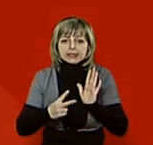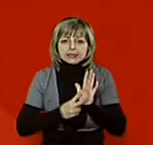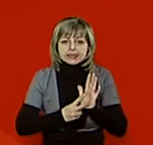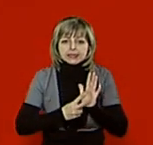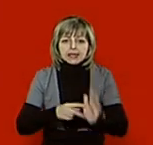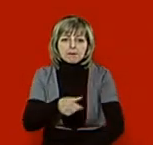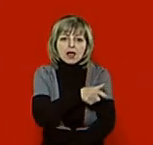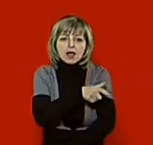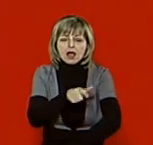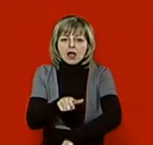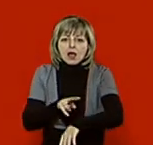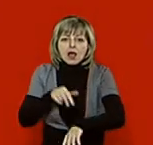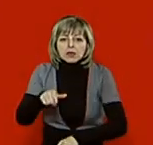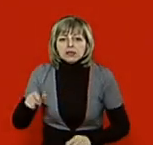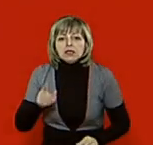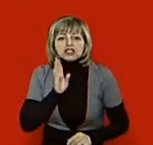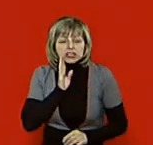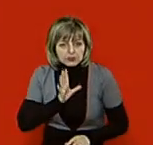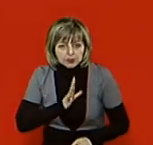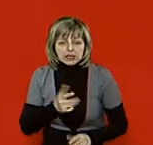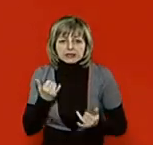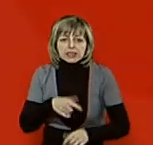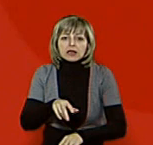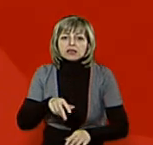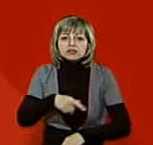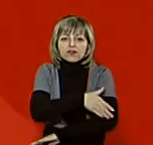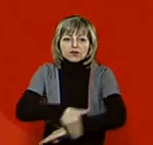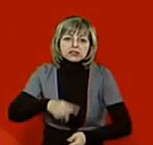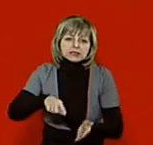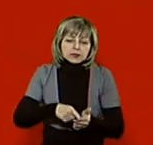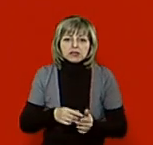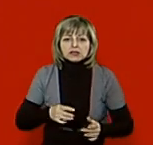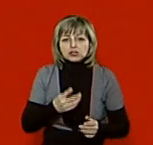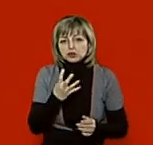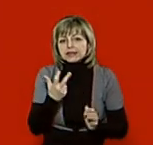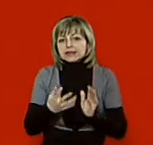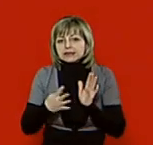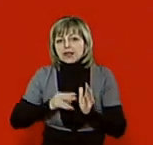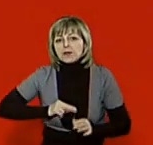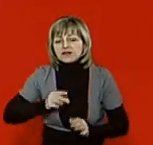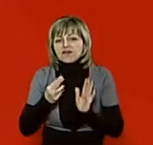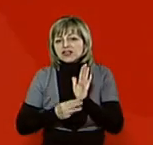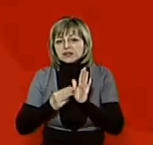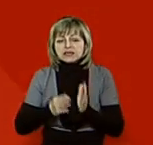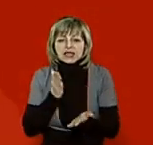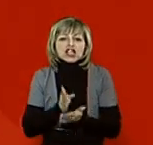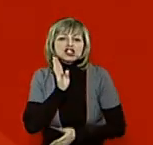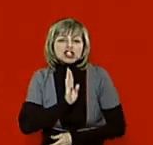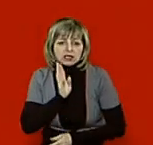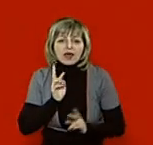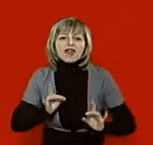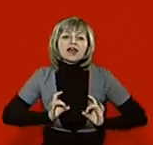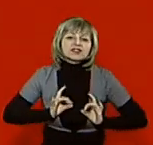них 12 жінок-інспекторок. Нині вулиці міста патрулюють 439 працівників, з них 80 жінки.